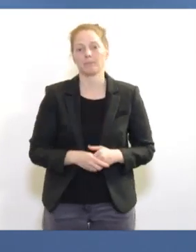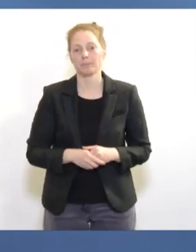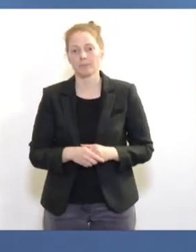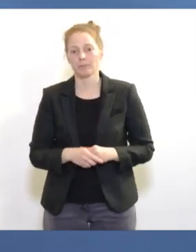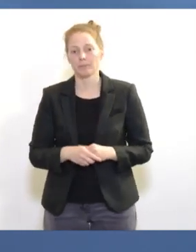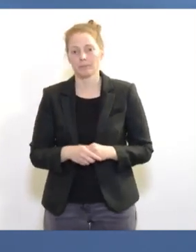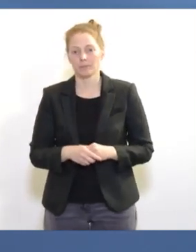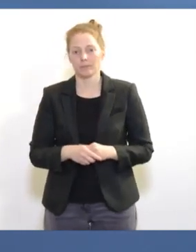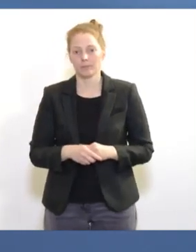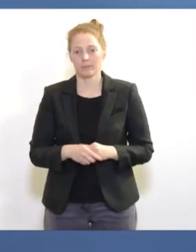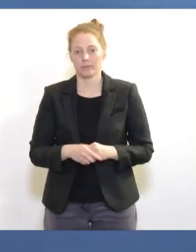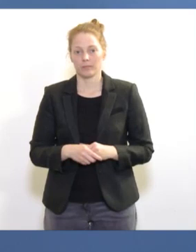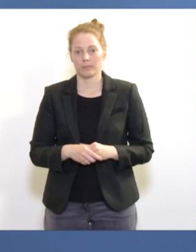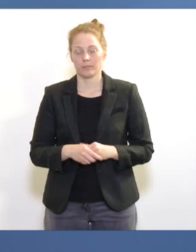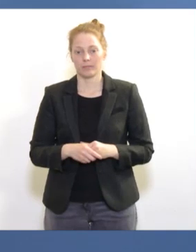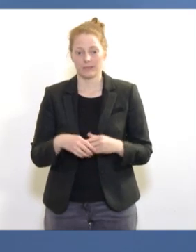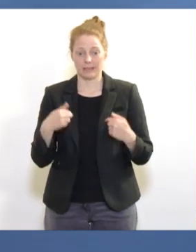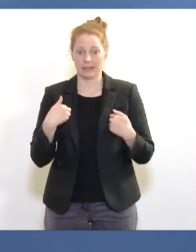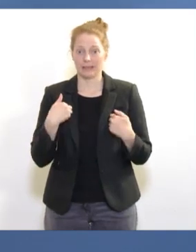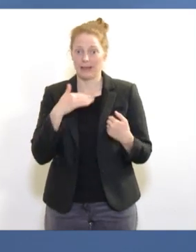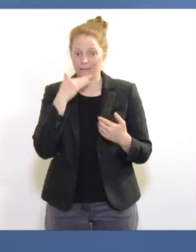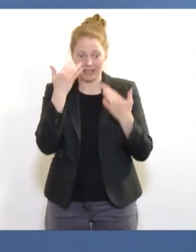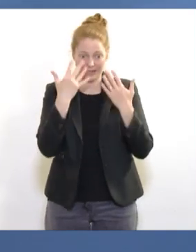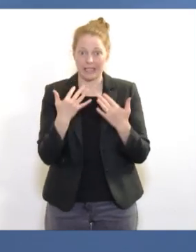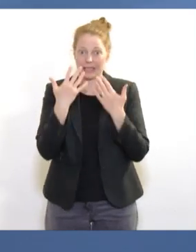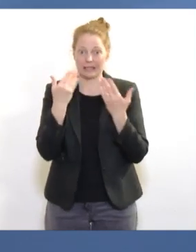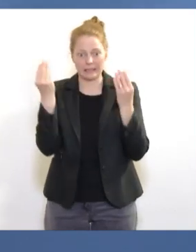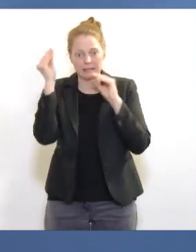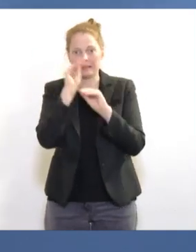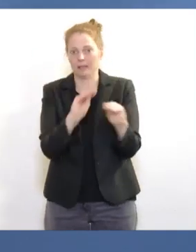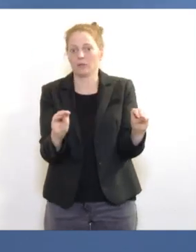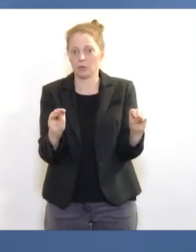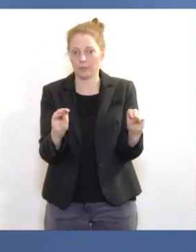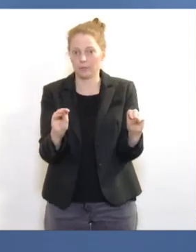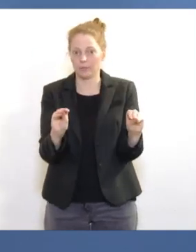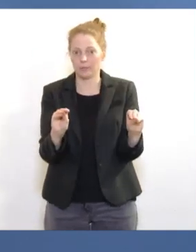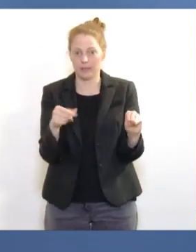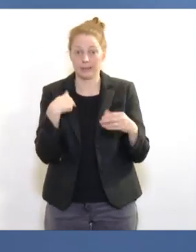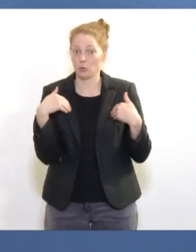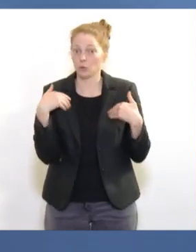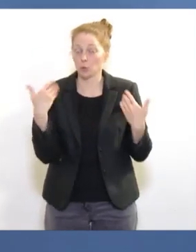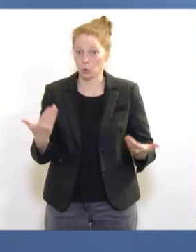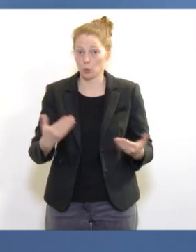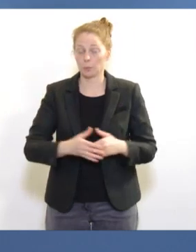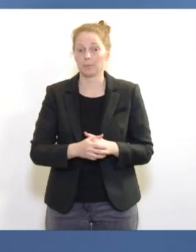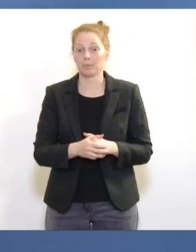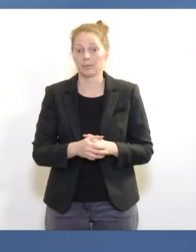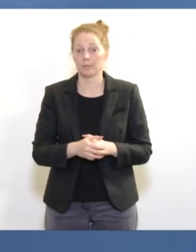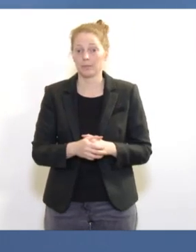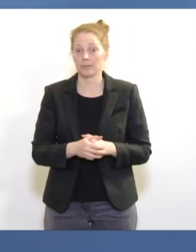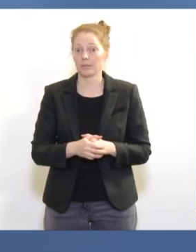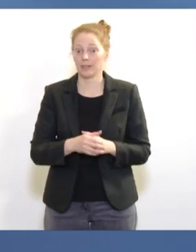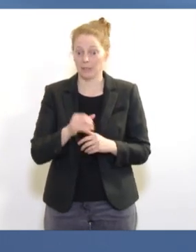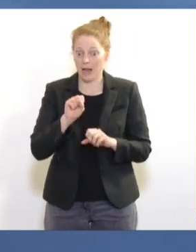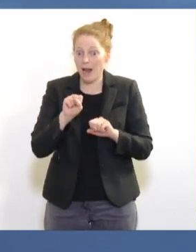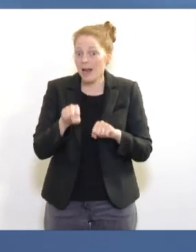Es sind dann doch schöne Lehre, das Schifferen, das imposante Schifferen heute dürfen zu präsentieren. Aber ich kann sie nicht mehr